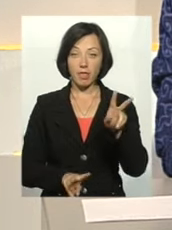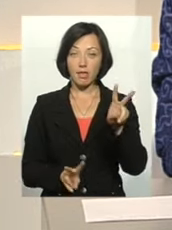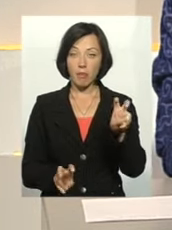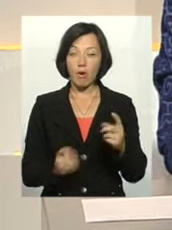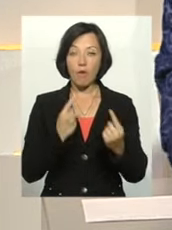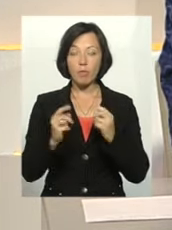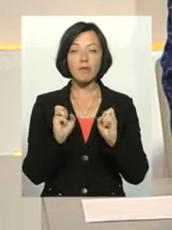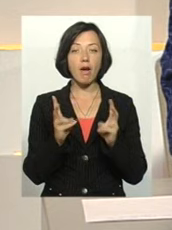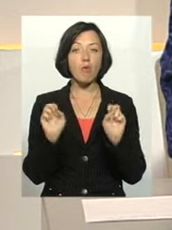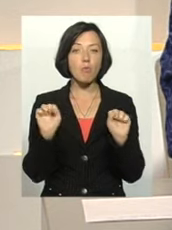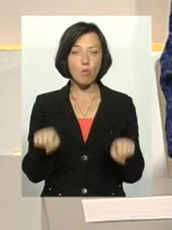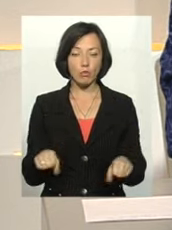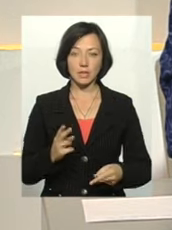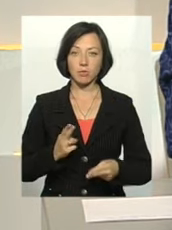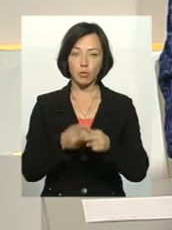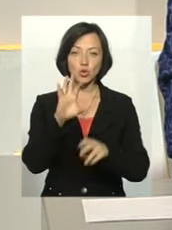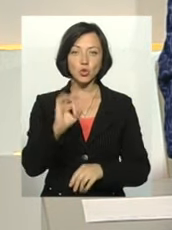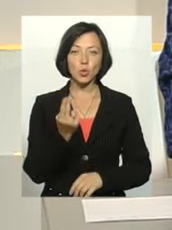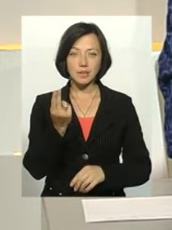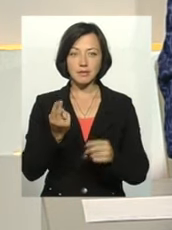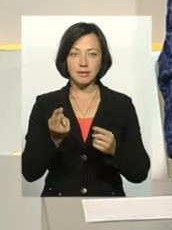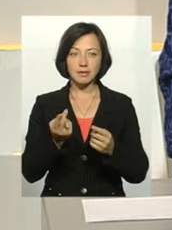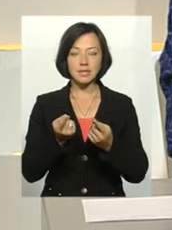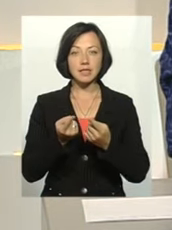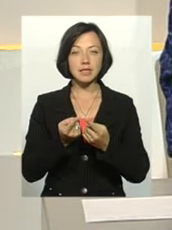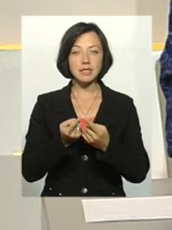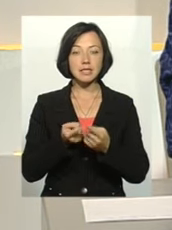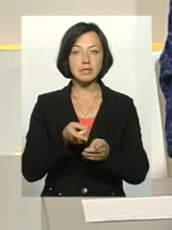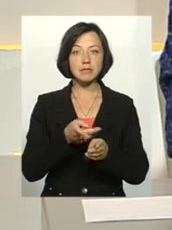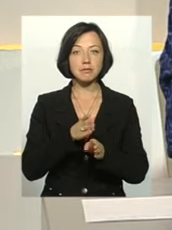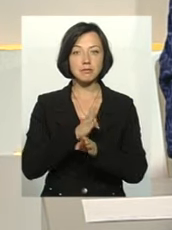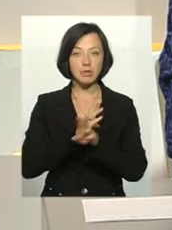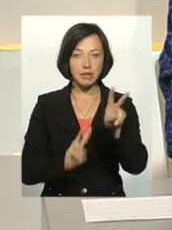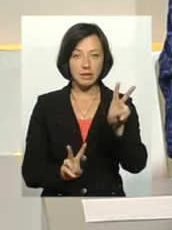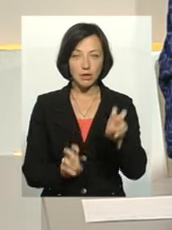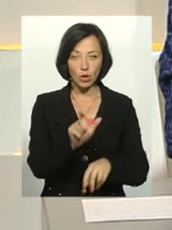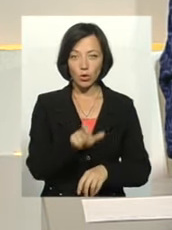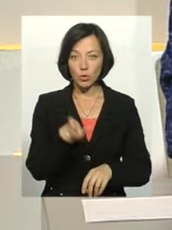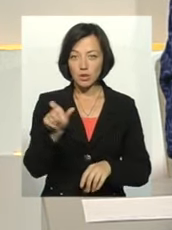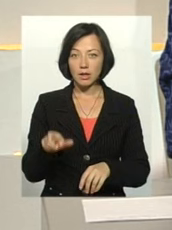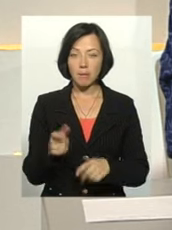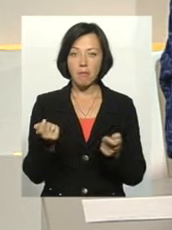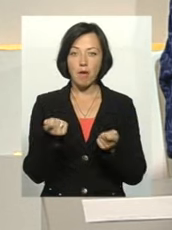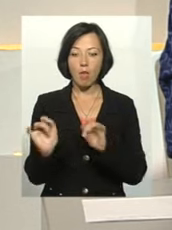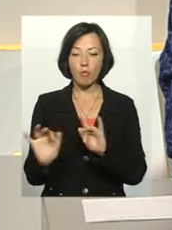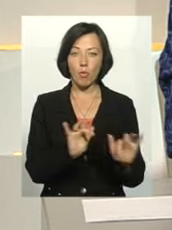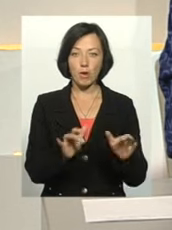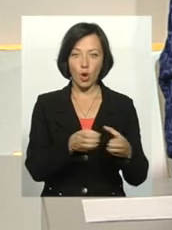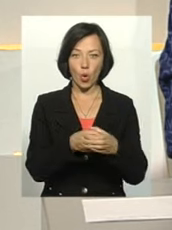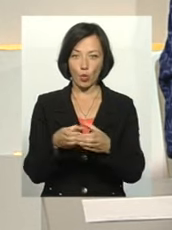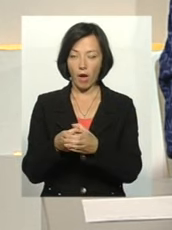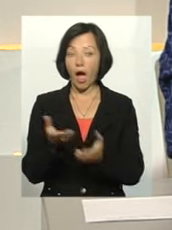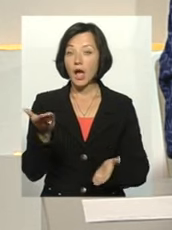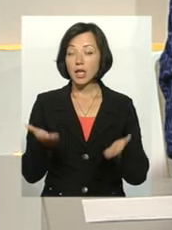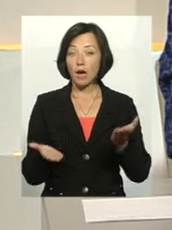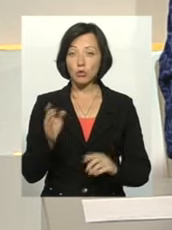говоримо, як можемо запобігти соціальній смерті людей із маломобільних груп.